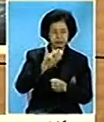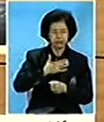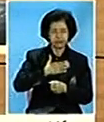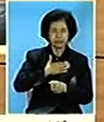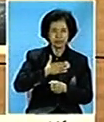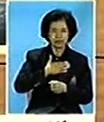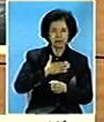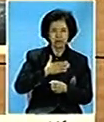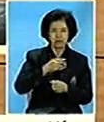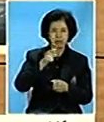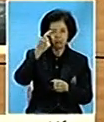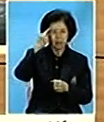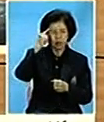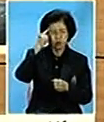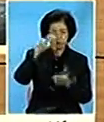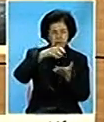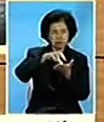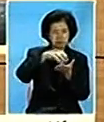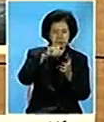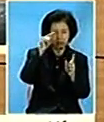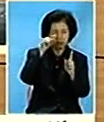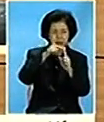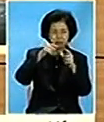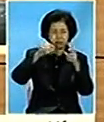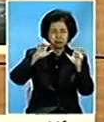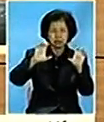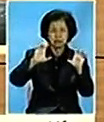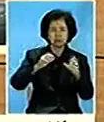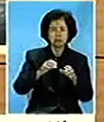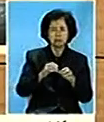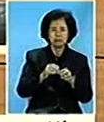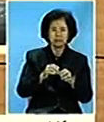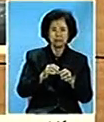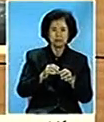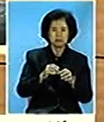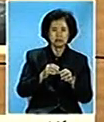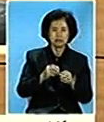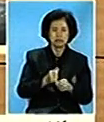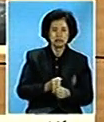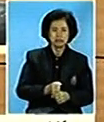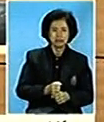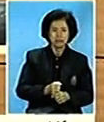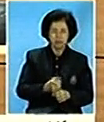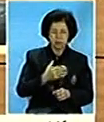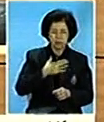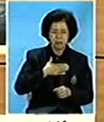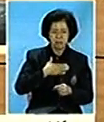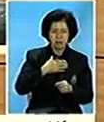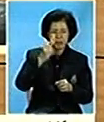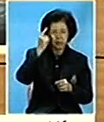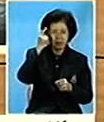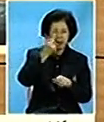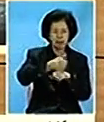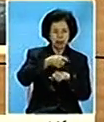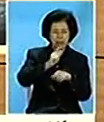และก็ไม่ทราบว่าการถ่ายทอดจากท่านประธานไปถึงรัฐบาลนั้นจะมีลักษณะจะมีศักยภาพขนาดไหนนะครับแต่ผมเชื่อมั่นในประธาน